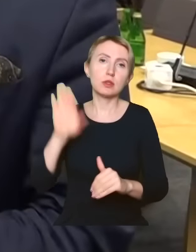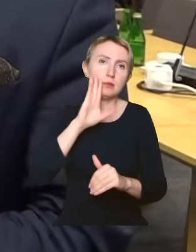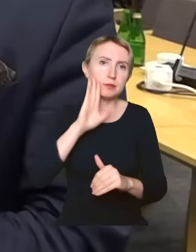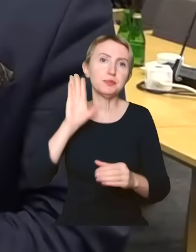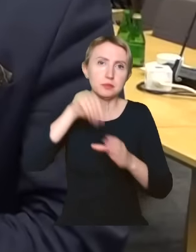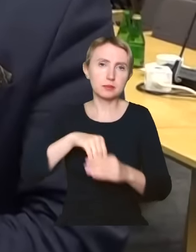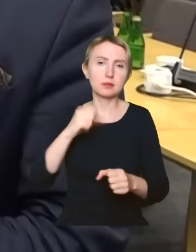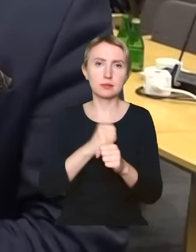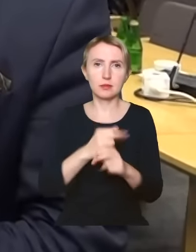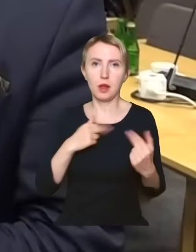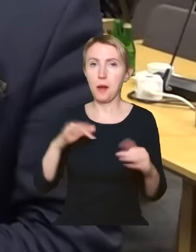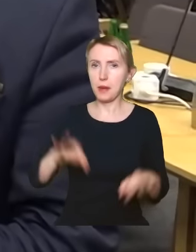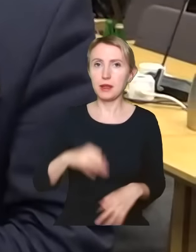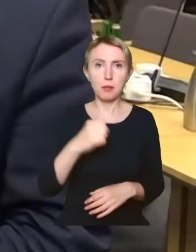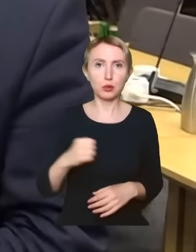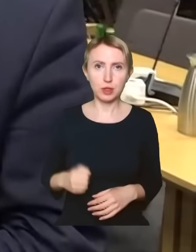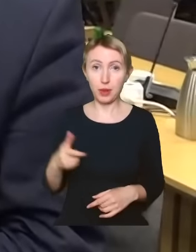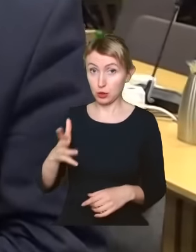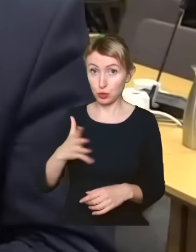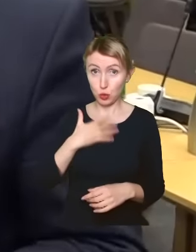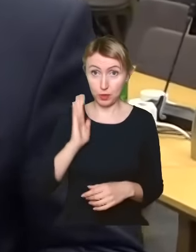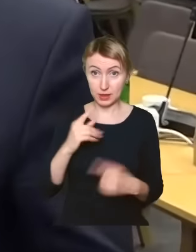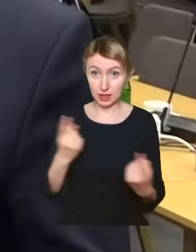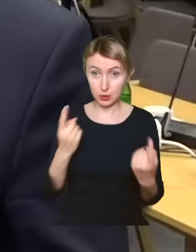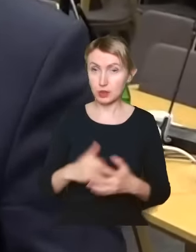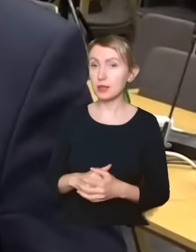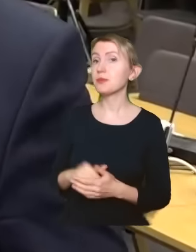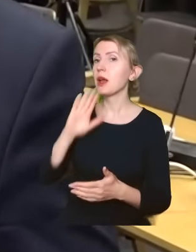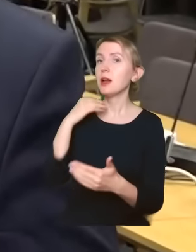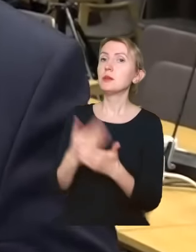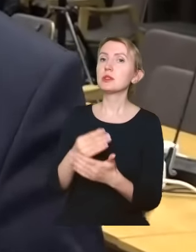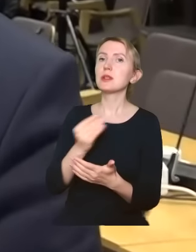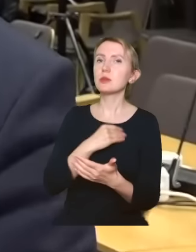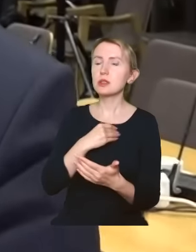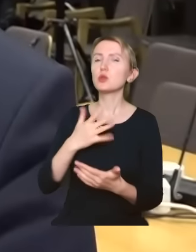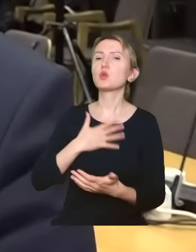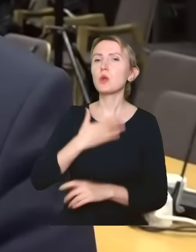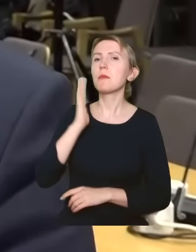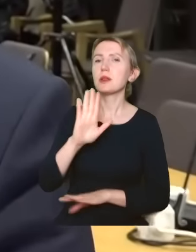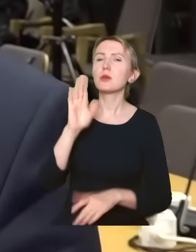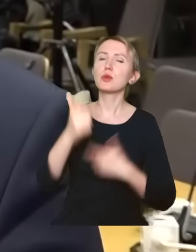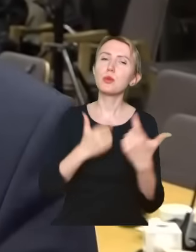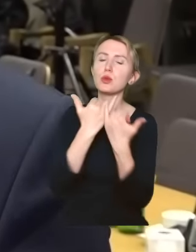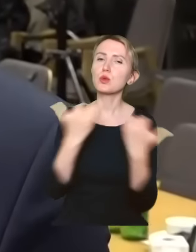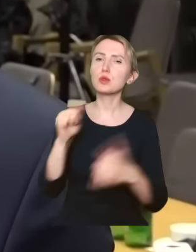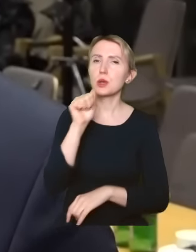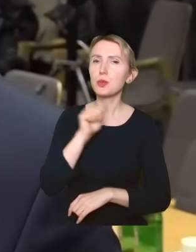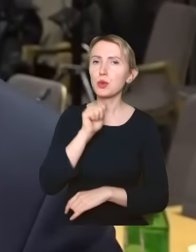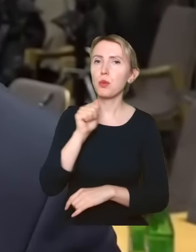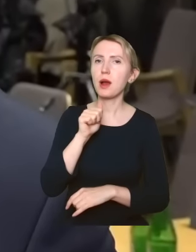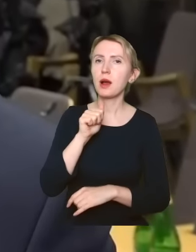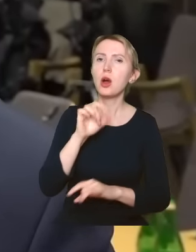komisji. Panie pośle, czy spodziewał się pan takiego obrotu sytuacji? Powiem szczerze, że spodziewałem się, że będą podejmowane różne próby pozbawiania